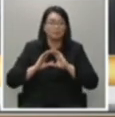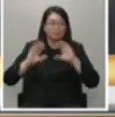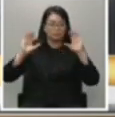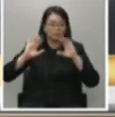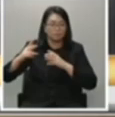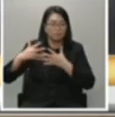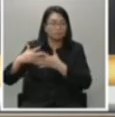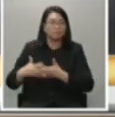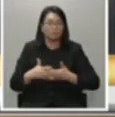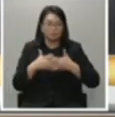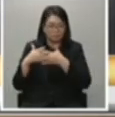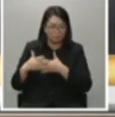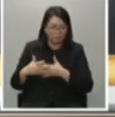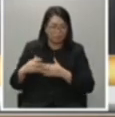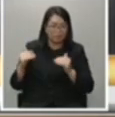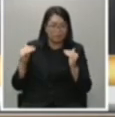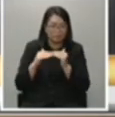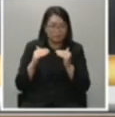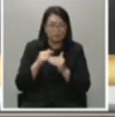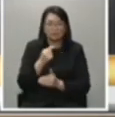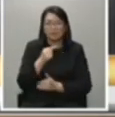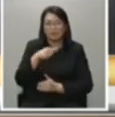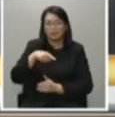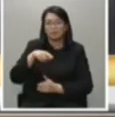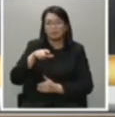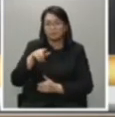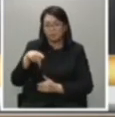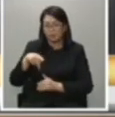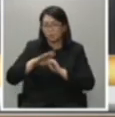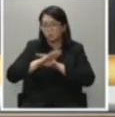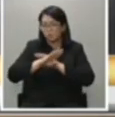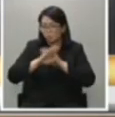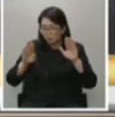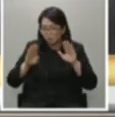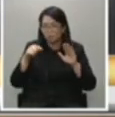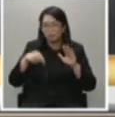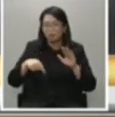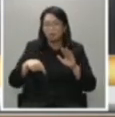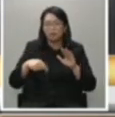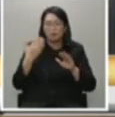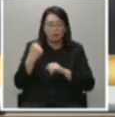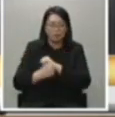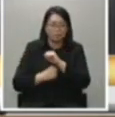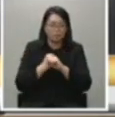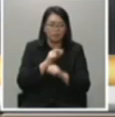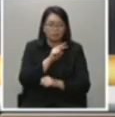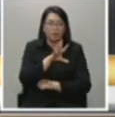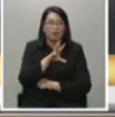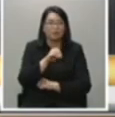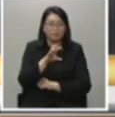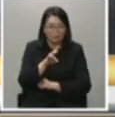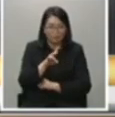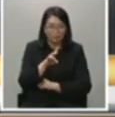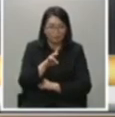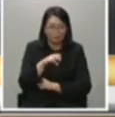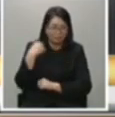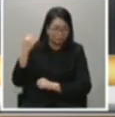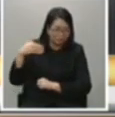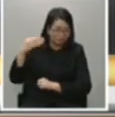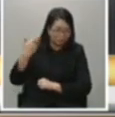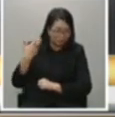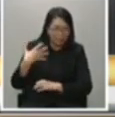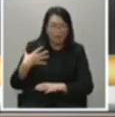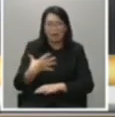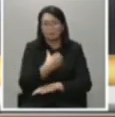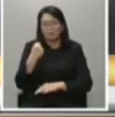ารณาตัดสิทธิ์ GSP ไทยเกิดขึ้นในเดือนตุลาคม2557ภายหลังการยึดอำนา